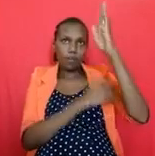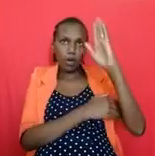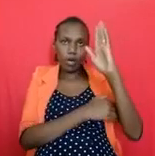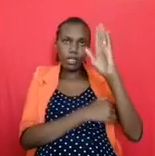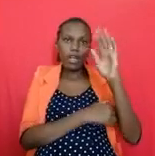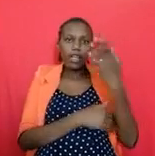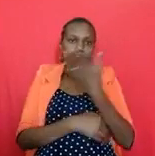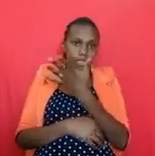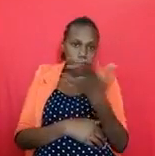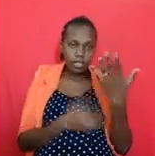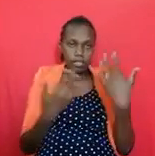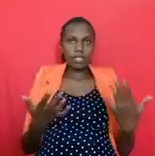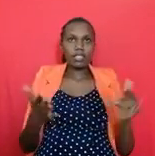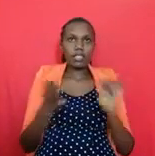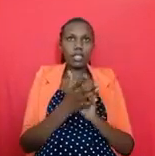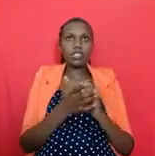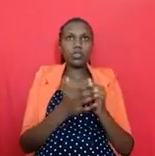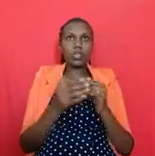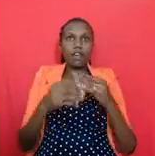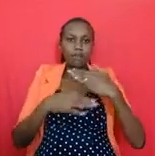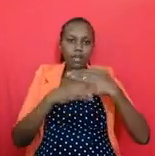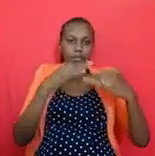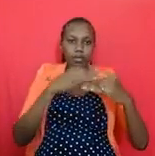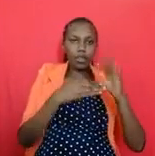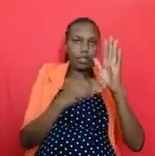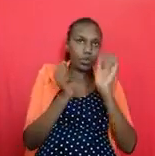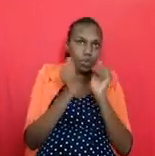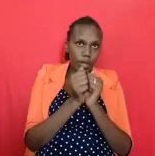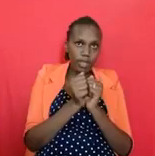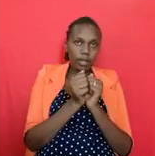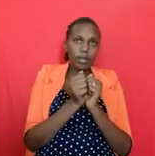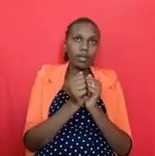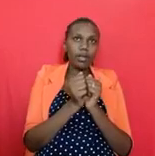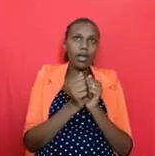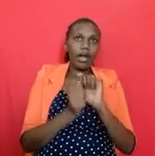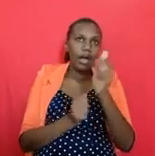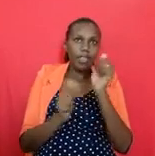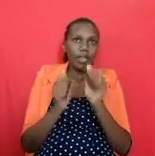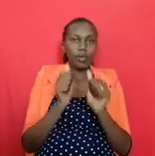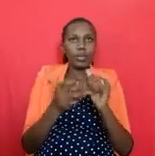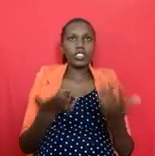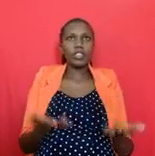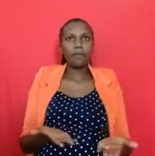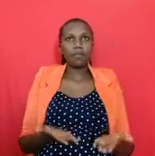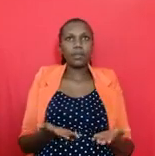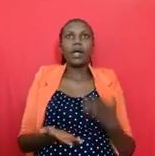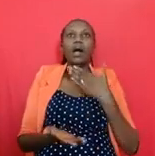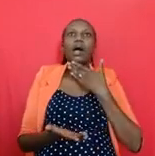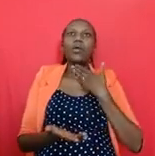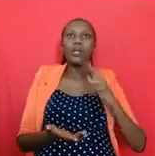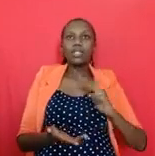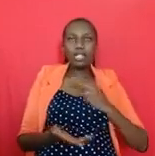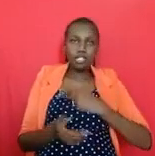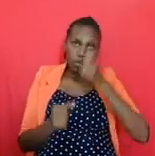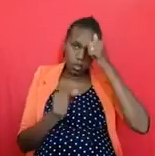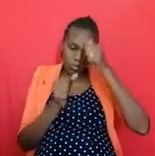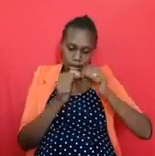ni maundu maria turakuonamo uri onge ni ngwenda